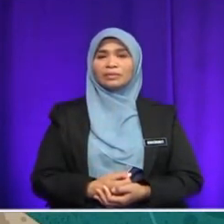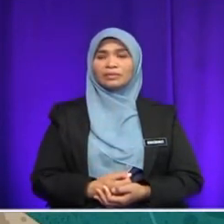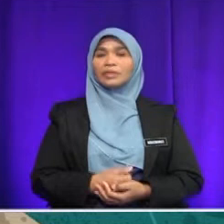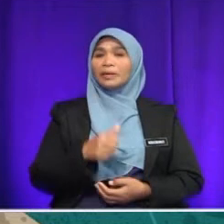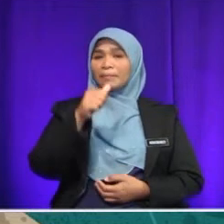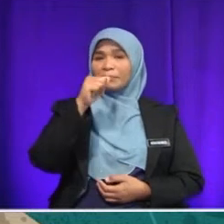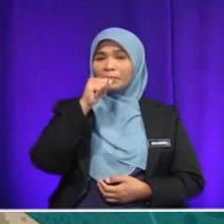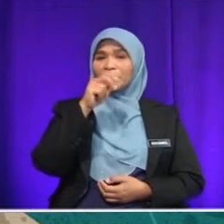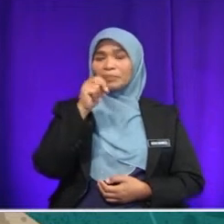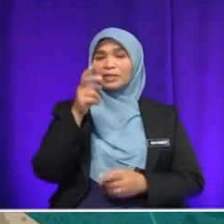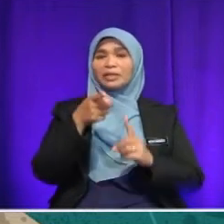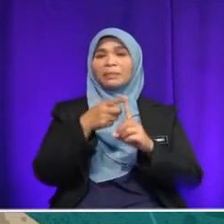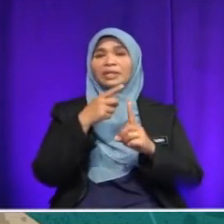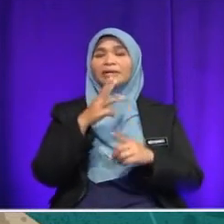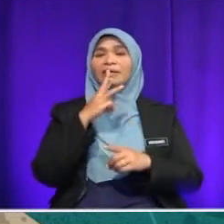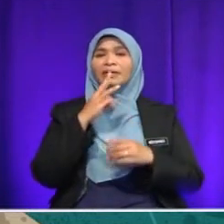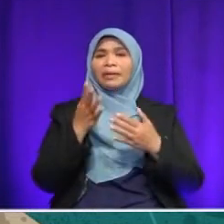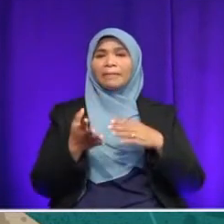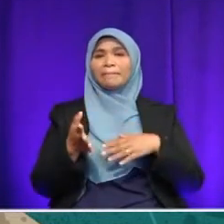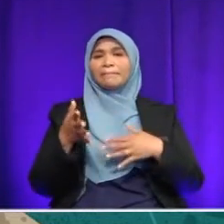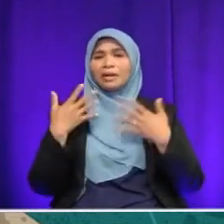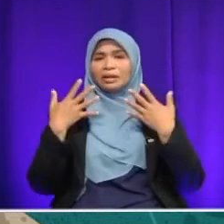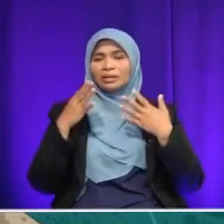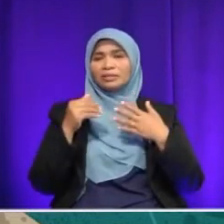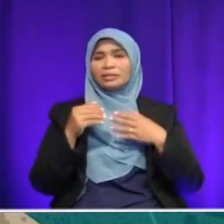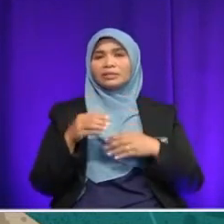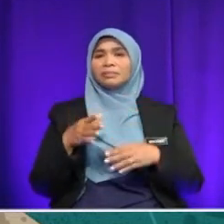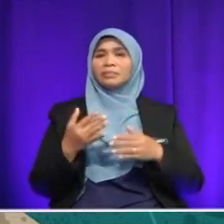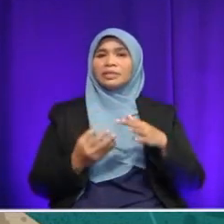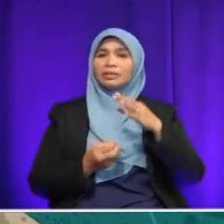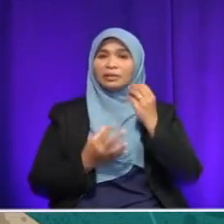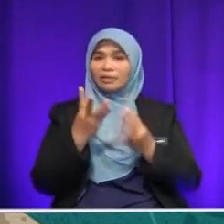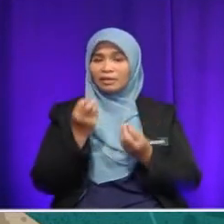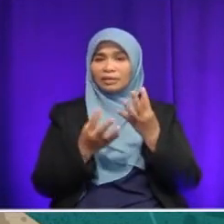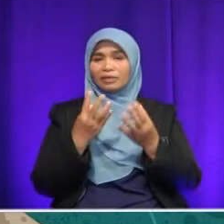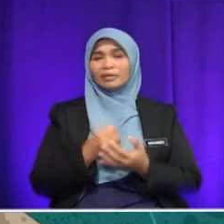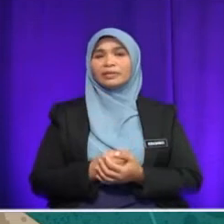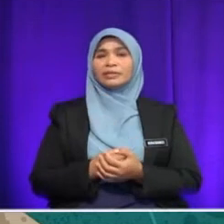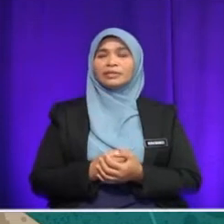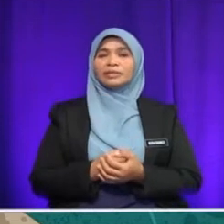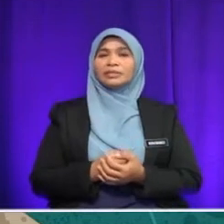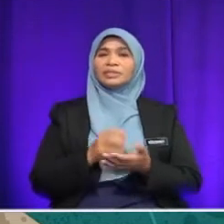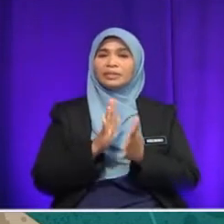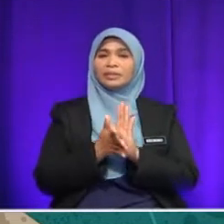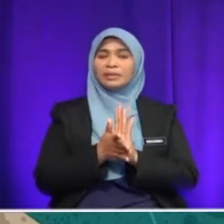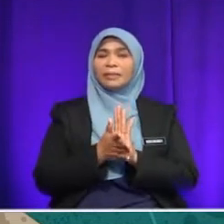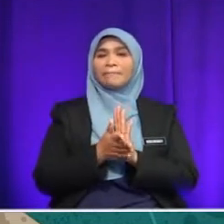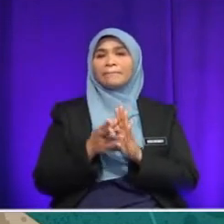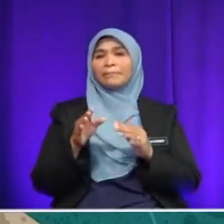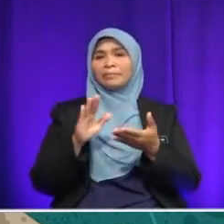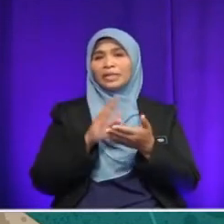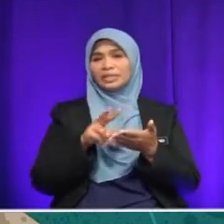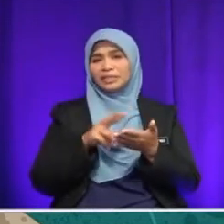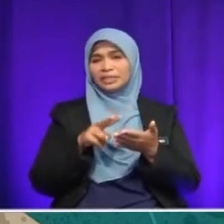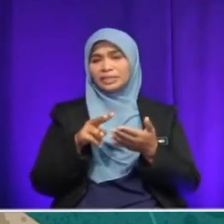Minuman daripada air panas yang menggelegak. Okey, Sufia baca perkataan bahasa Arab ni, kemudian Sufia terjemahkan dalam